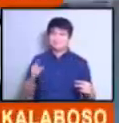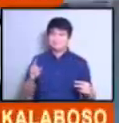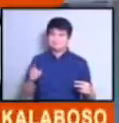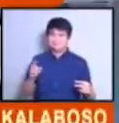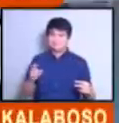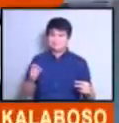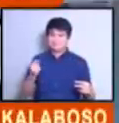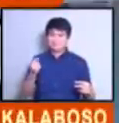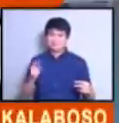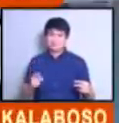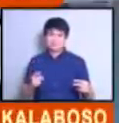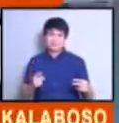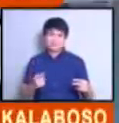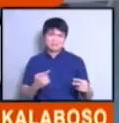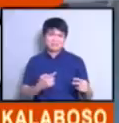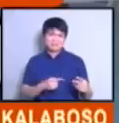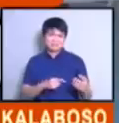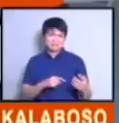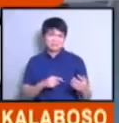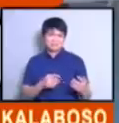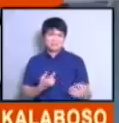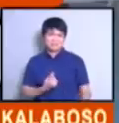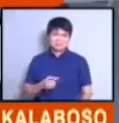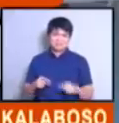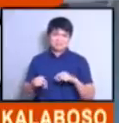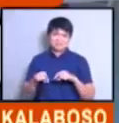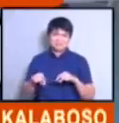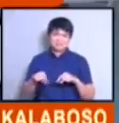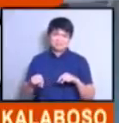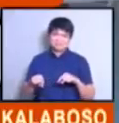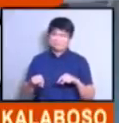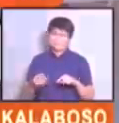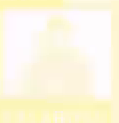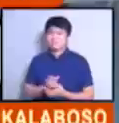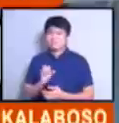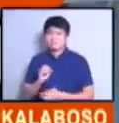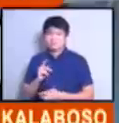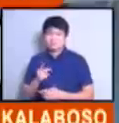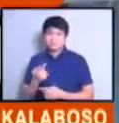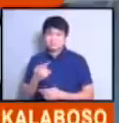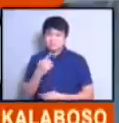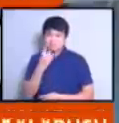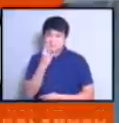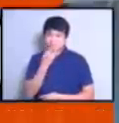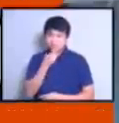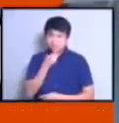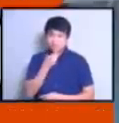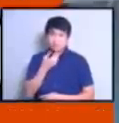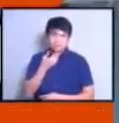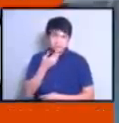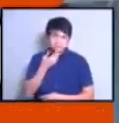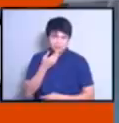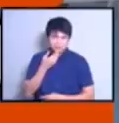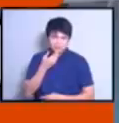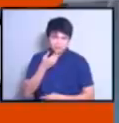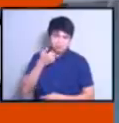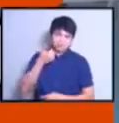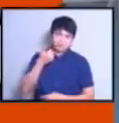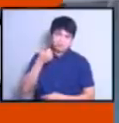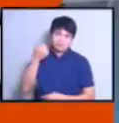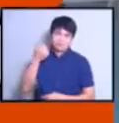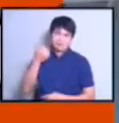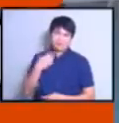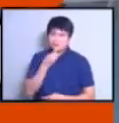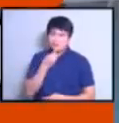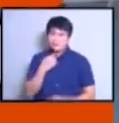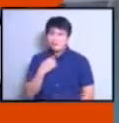ilap lang ako'y kinabahan. Okay. Wala na, Sir Vic. Sinong mas maganda sa inyong boses? Tanungin ko yung mga nandito,